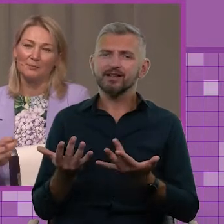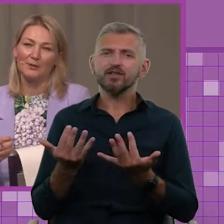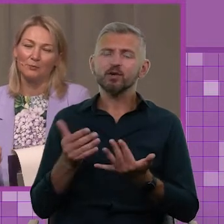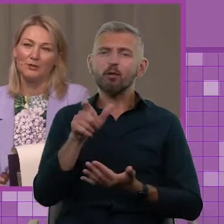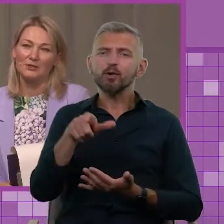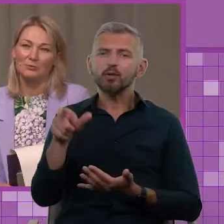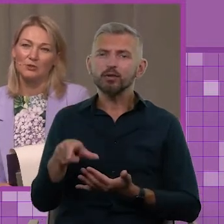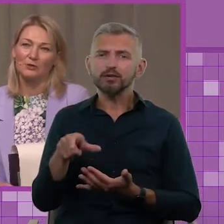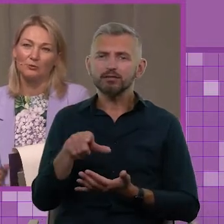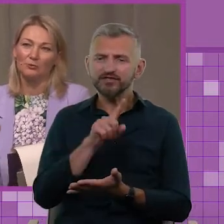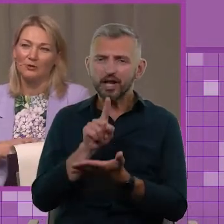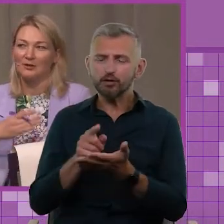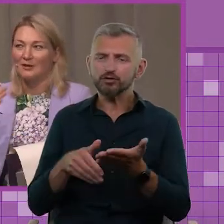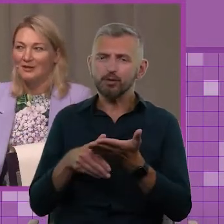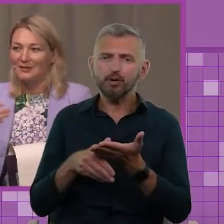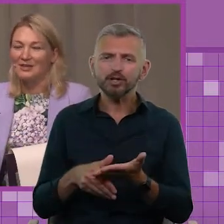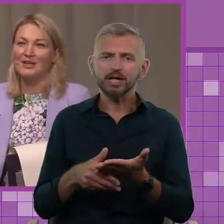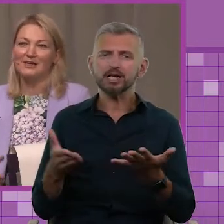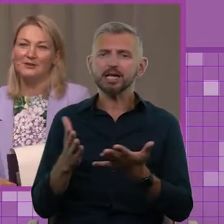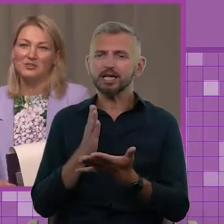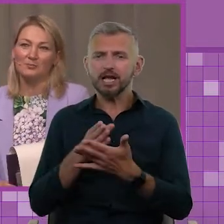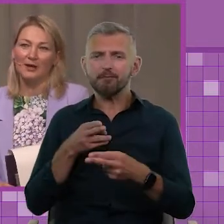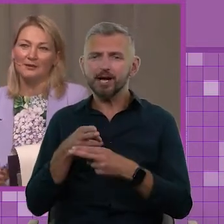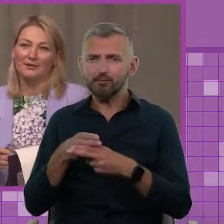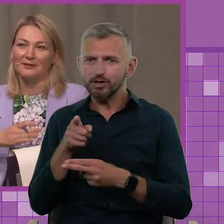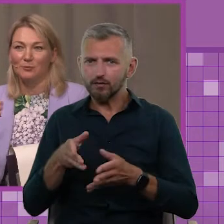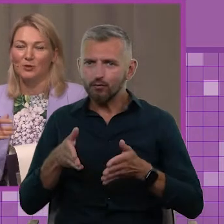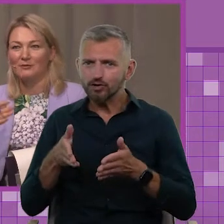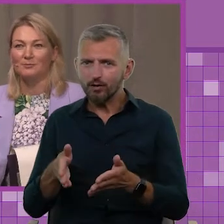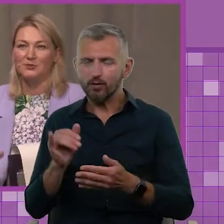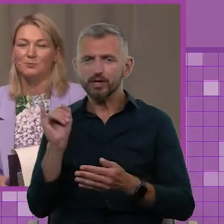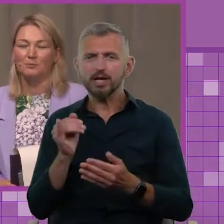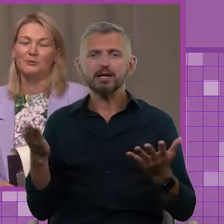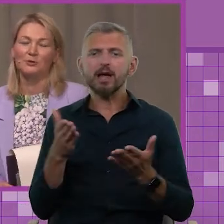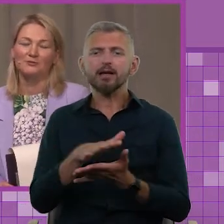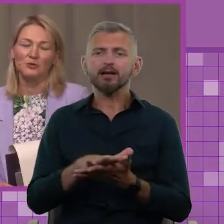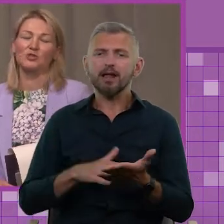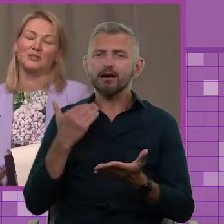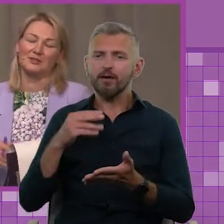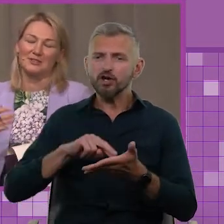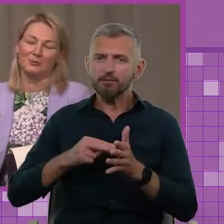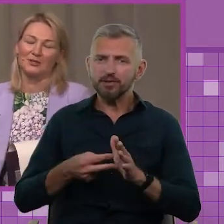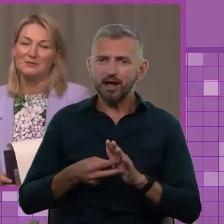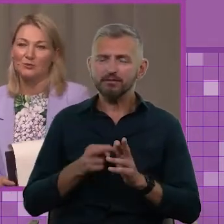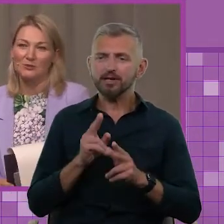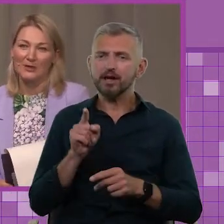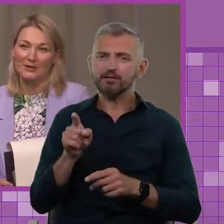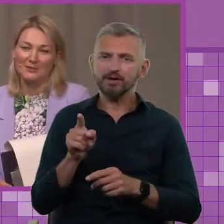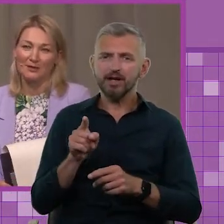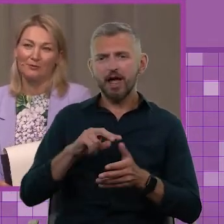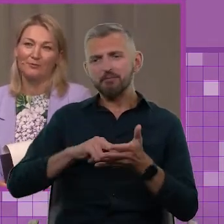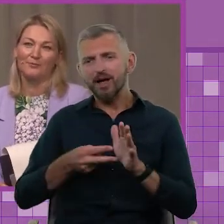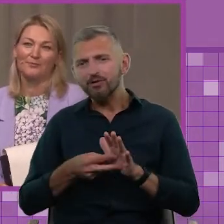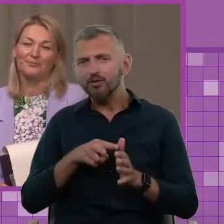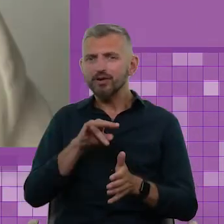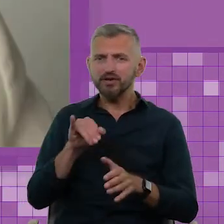скільком людям вдалося допомогти, які перепони на цьому шляху, і які далі ваші плани, тобто як ви, чи плануєте